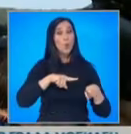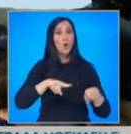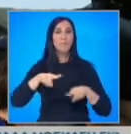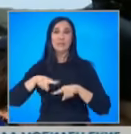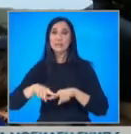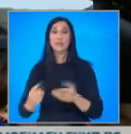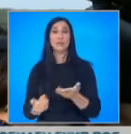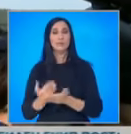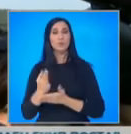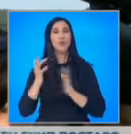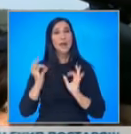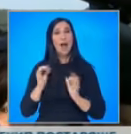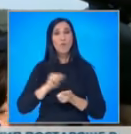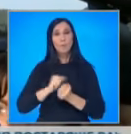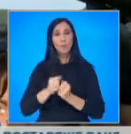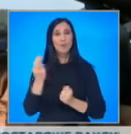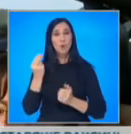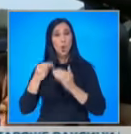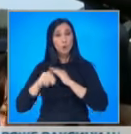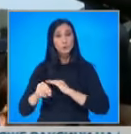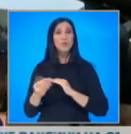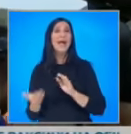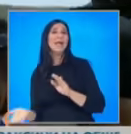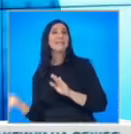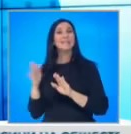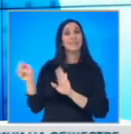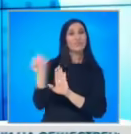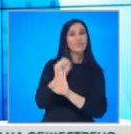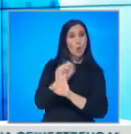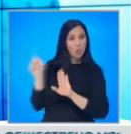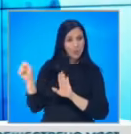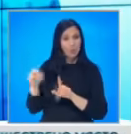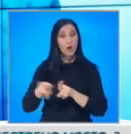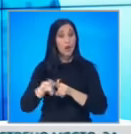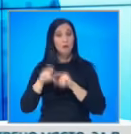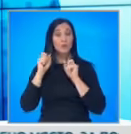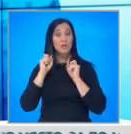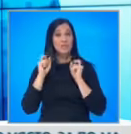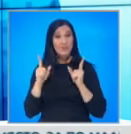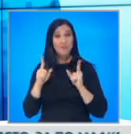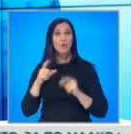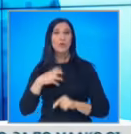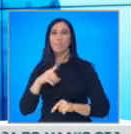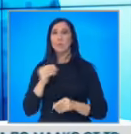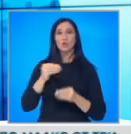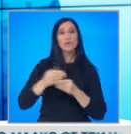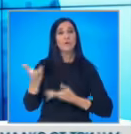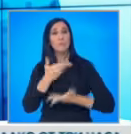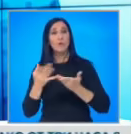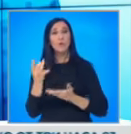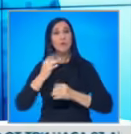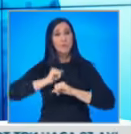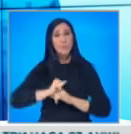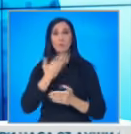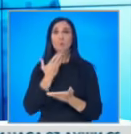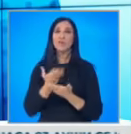да започнат реална борба с корупцията и задкулисието. Както известно, ГЕРБ не участват в преговорите за нов кабинет